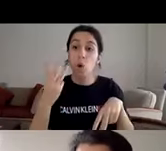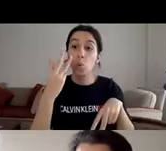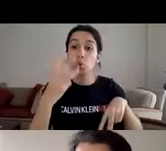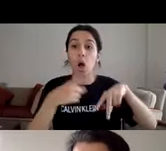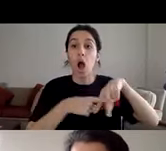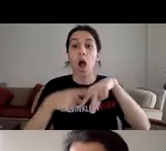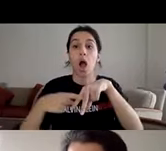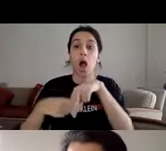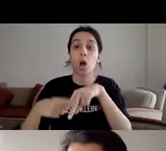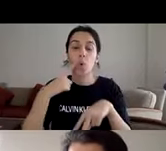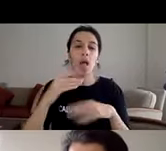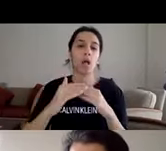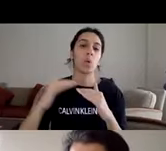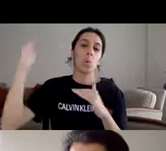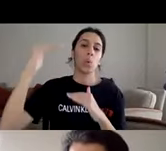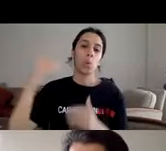en ileri seviye.